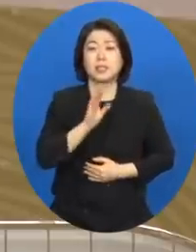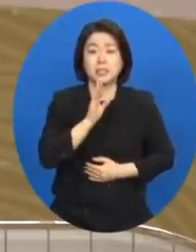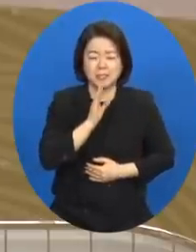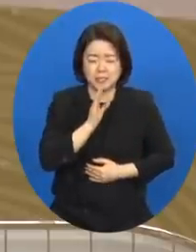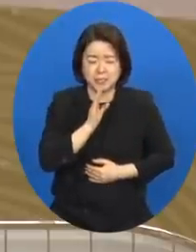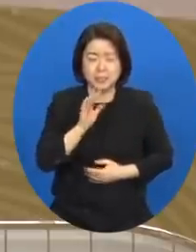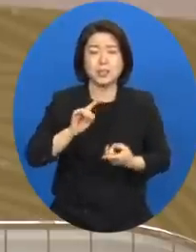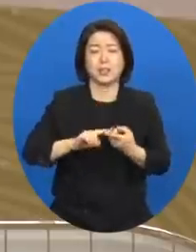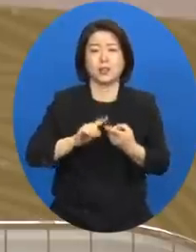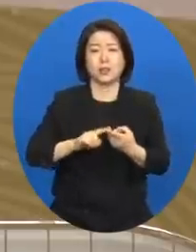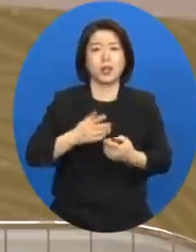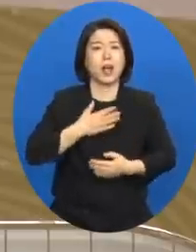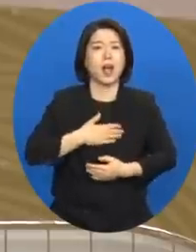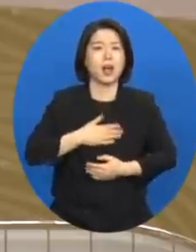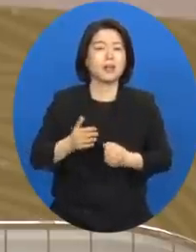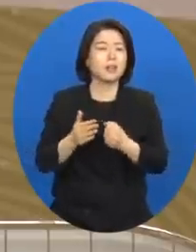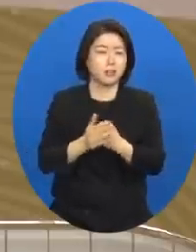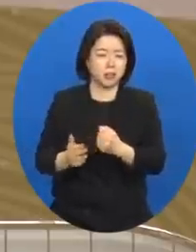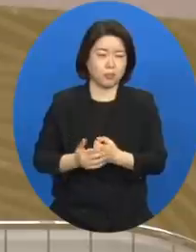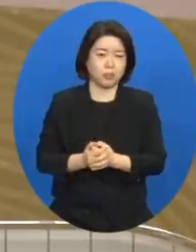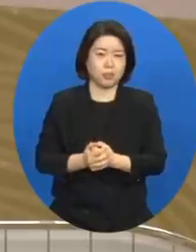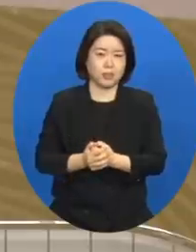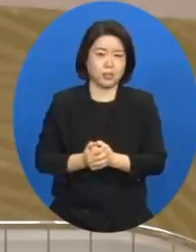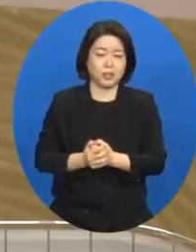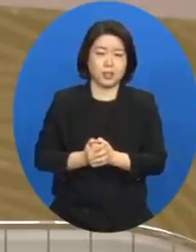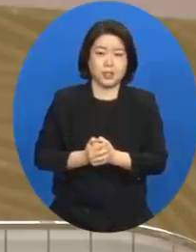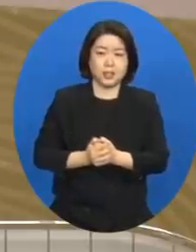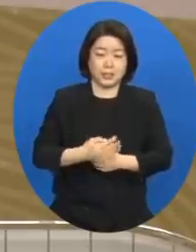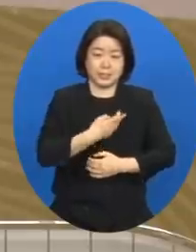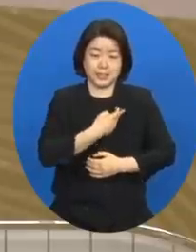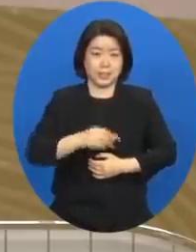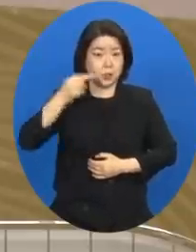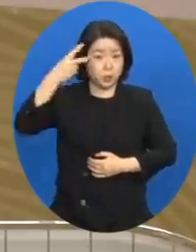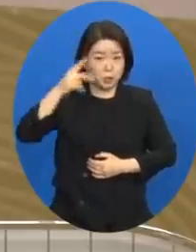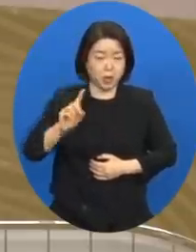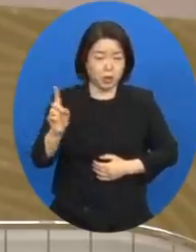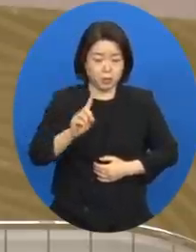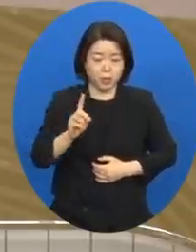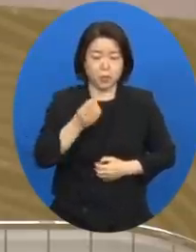것을 알았기 때문이에요. 사도 바울은 이렇게 고백을 했습니다.